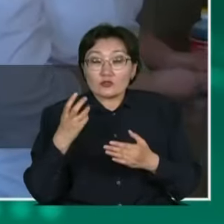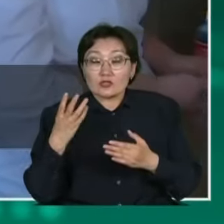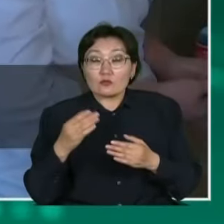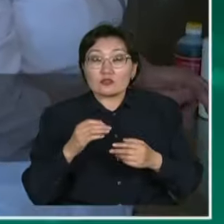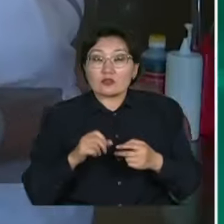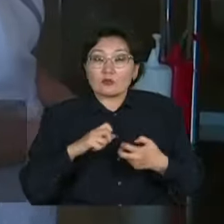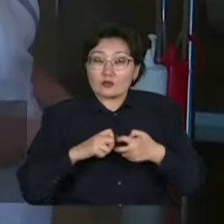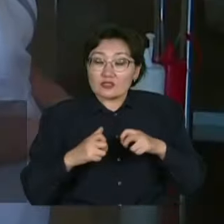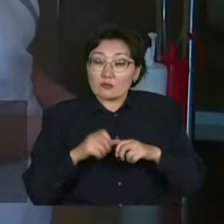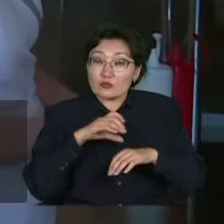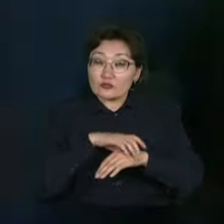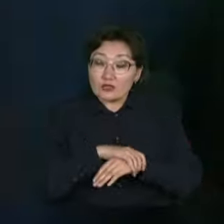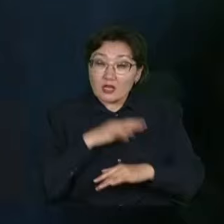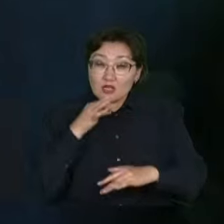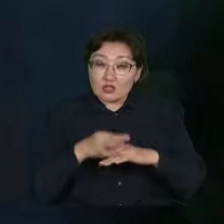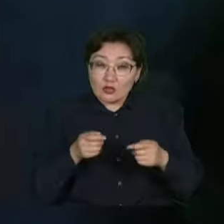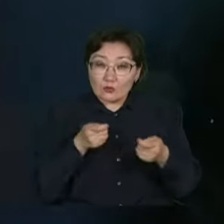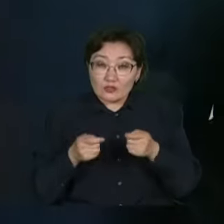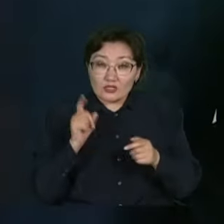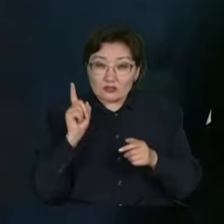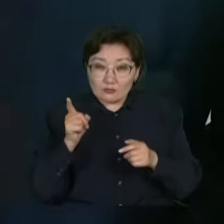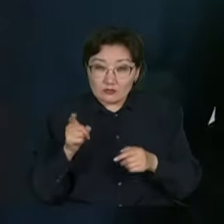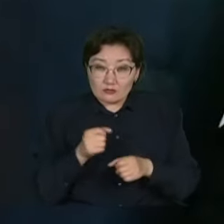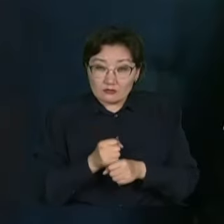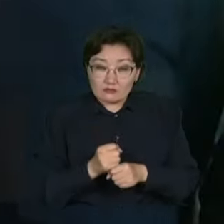өрескел кемшіліктерді анықтап жауаптыларға ескерту берді.